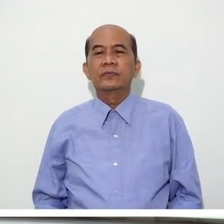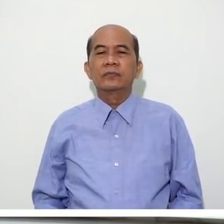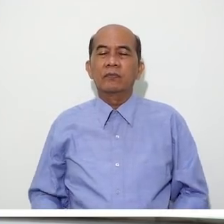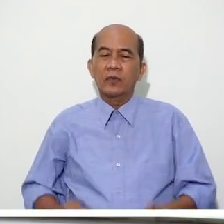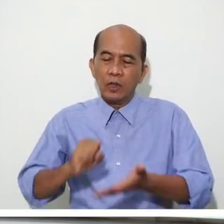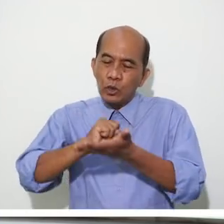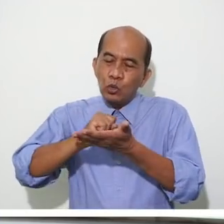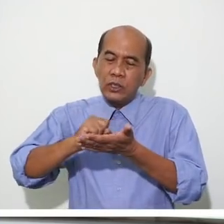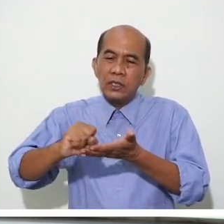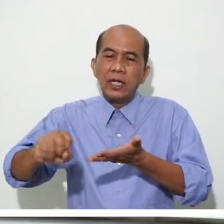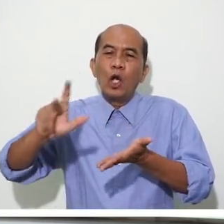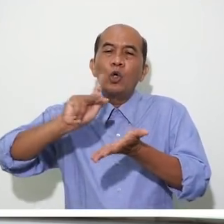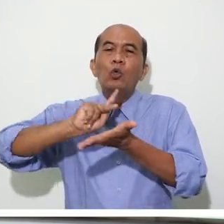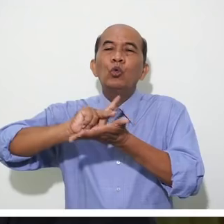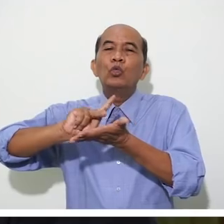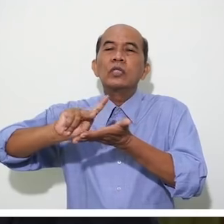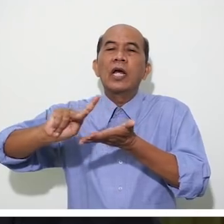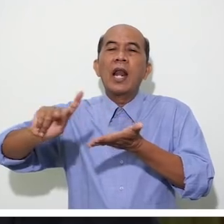Suci dan kuduskanlah kami.